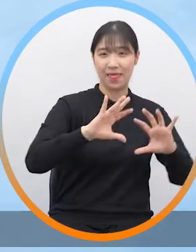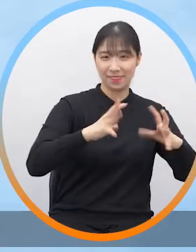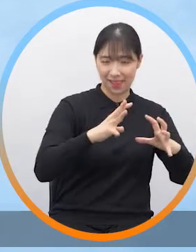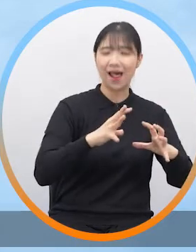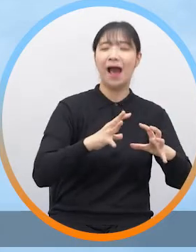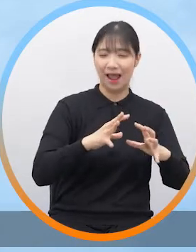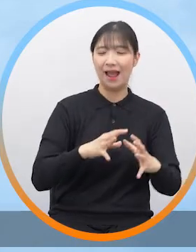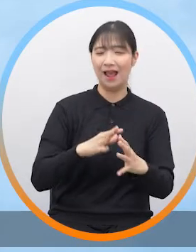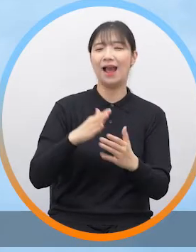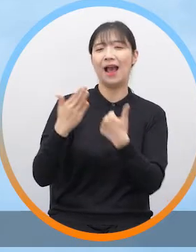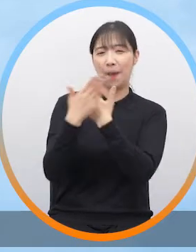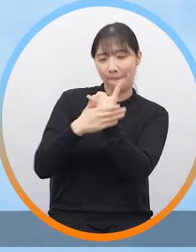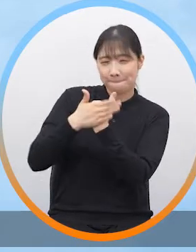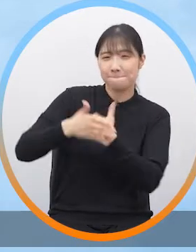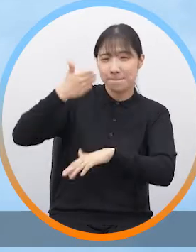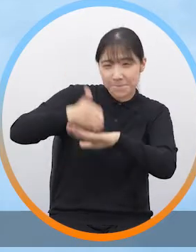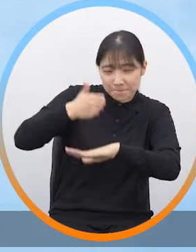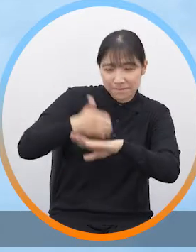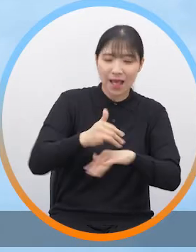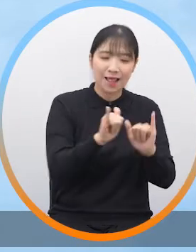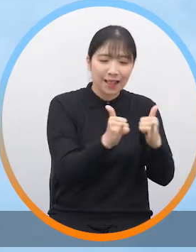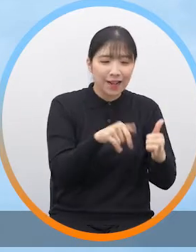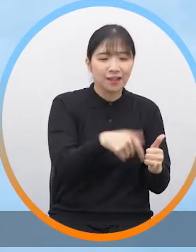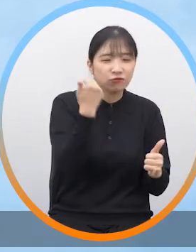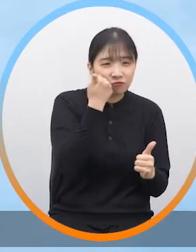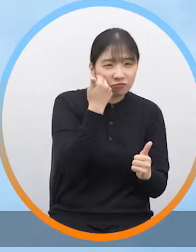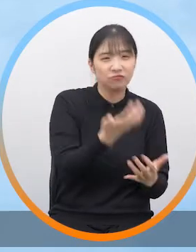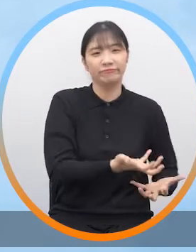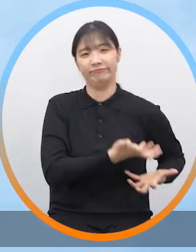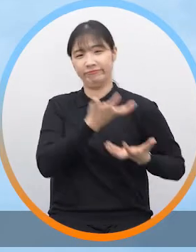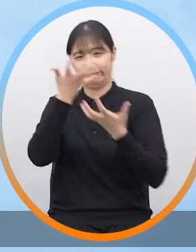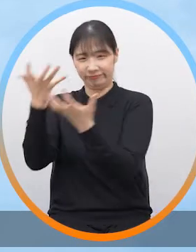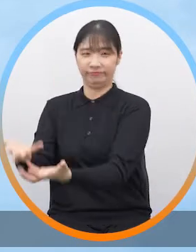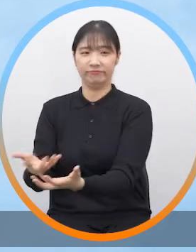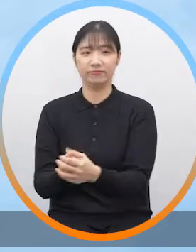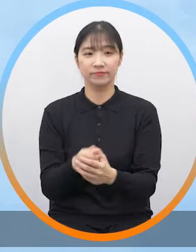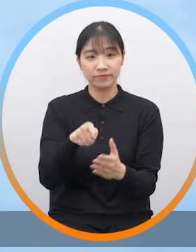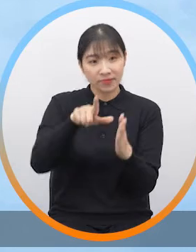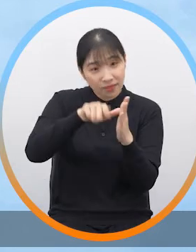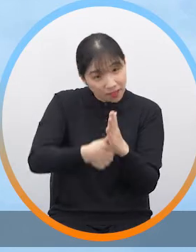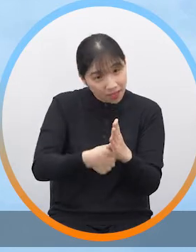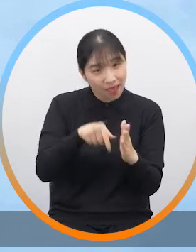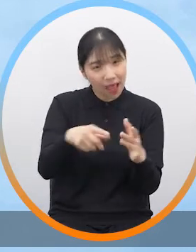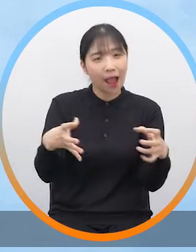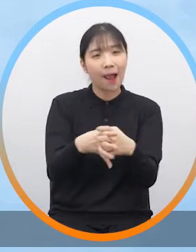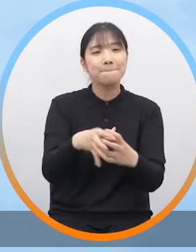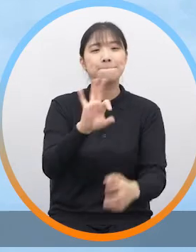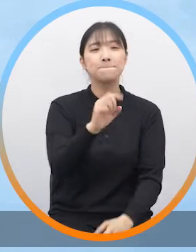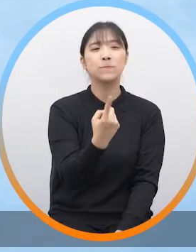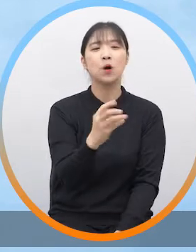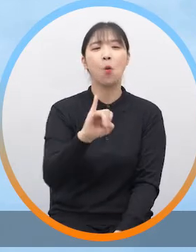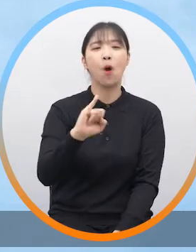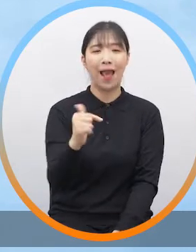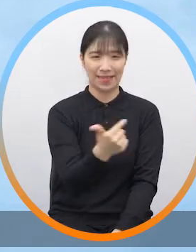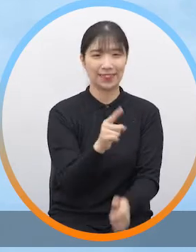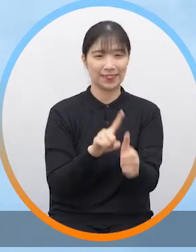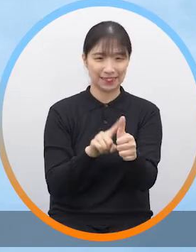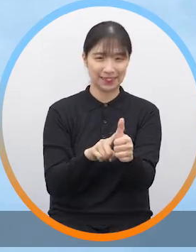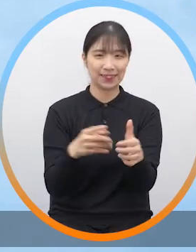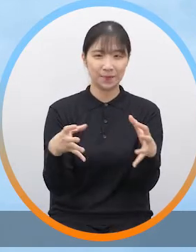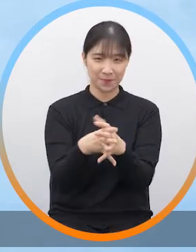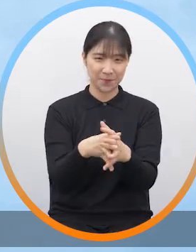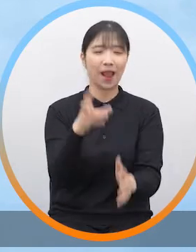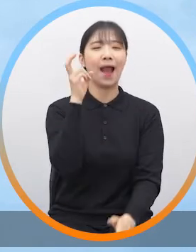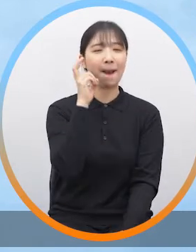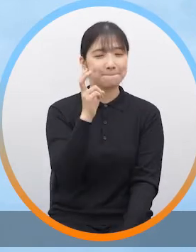인적 자원을 외국으로 보냈다. 일본으로 보냈다. 이때의 왕인도 파견됐을